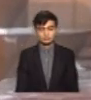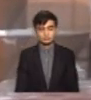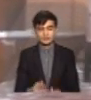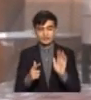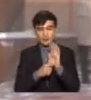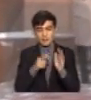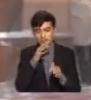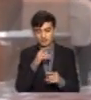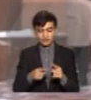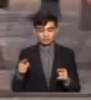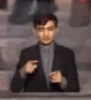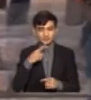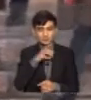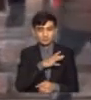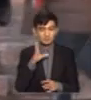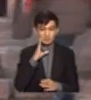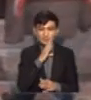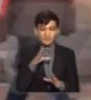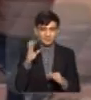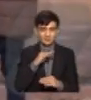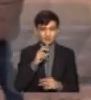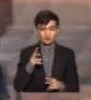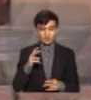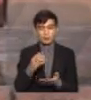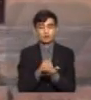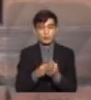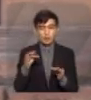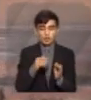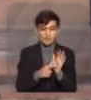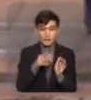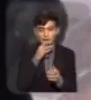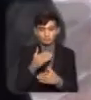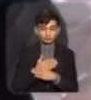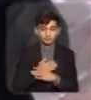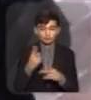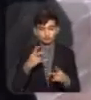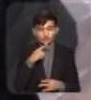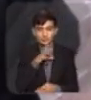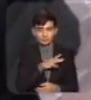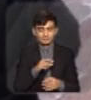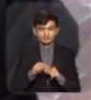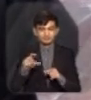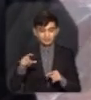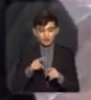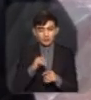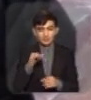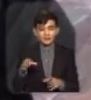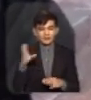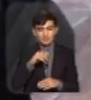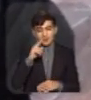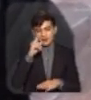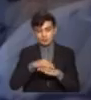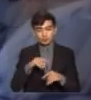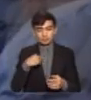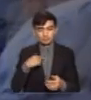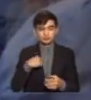Жеті жылға ұзартсын деп ұрандатып тұрып алған аналар атаулы әлеуметтік көмекке енгізілген өзгерістерге мүлдем келіспейтіндерін айтады. Сондай-ақ олар